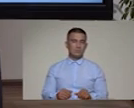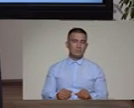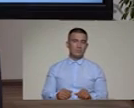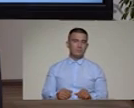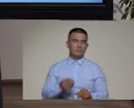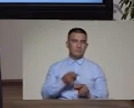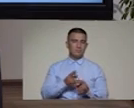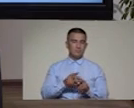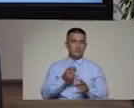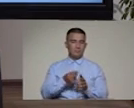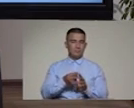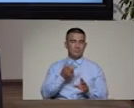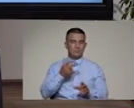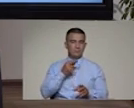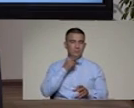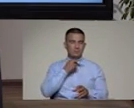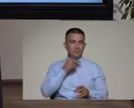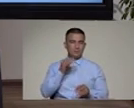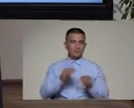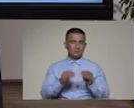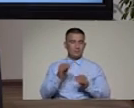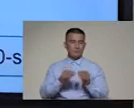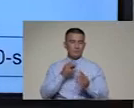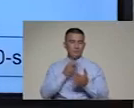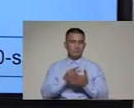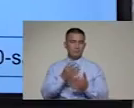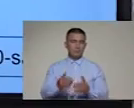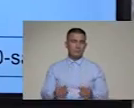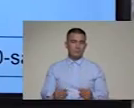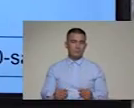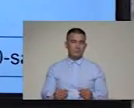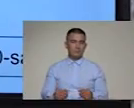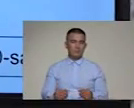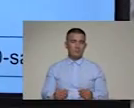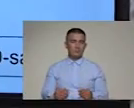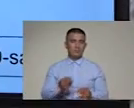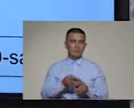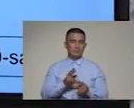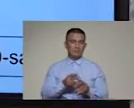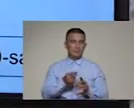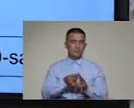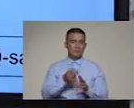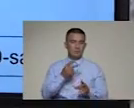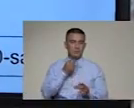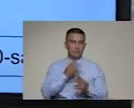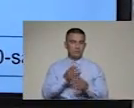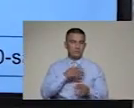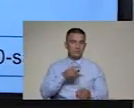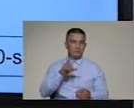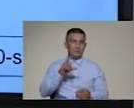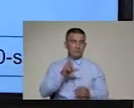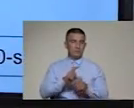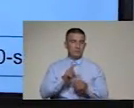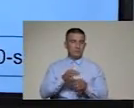proberkaning biriga xlorid kislota, ikkinchisiga uyuvchi natriy eritmasdan quying va proberkalarni chayqating deyishdi. E'tibor berdingiz,